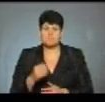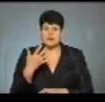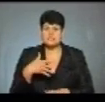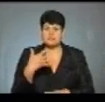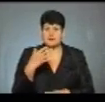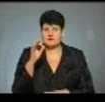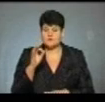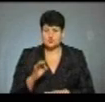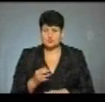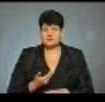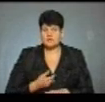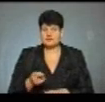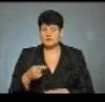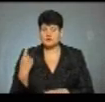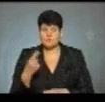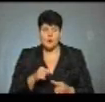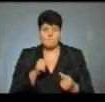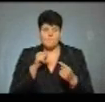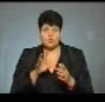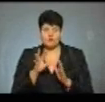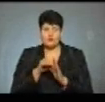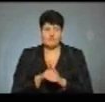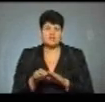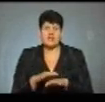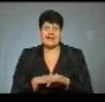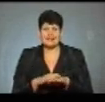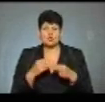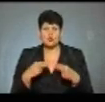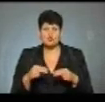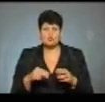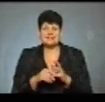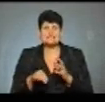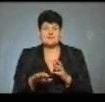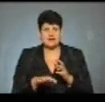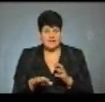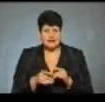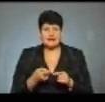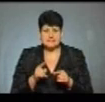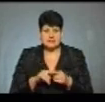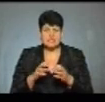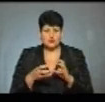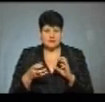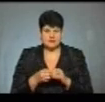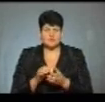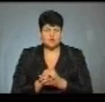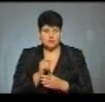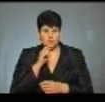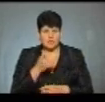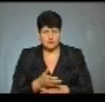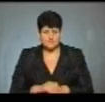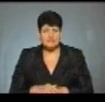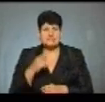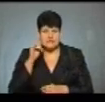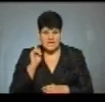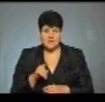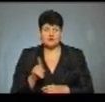55% жителів Тернопільської області проти запровадження ринку землі. Такі результати дослідження Асоціації соціологів України. Знаємо,